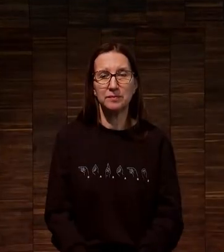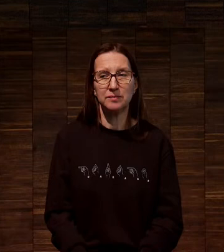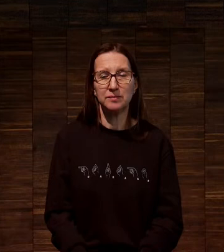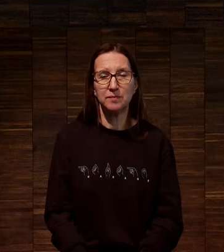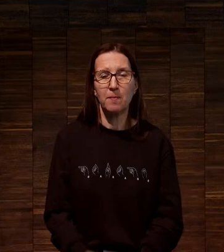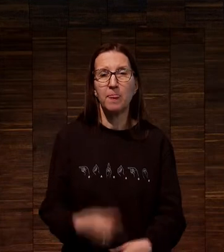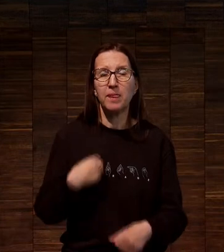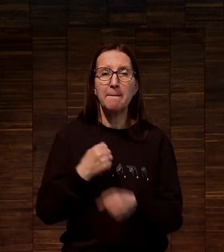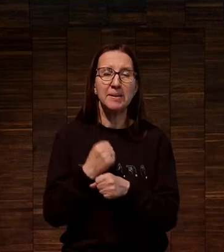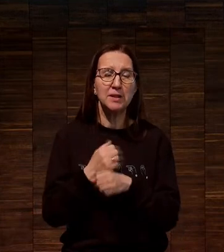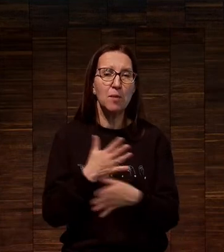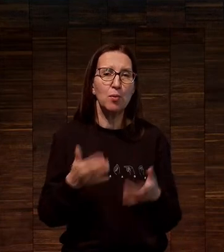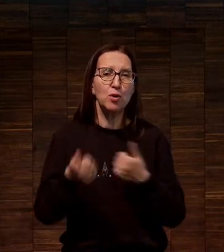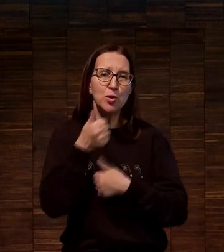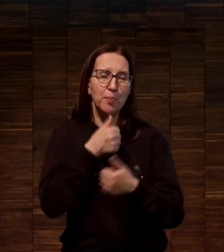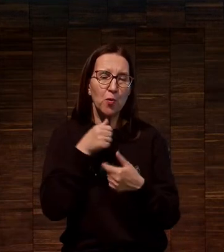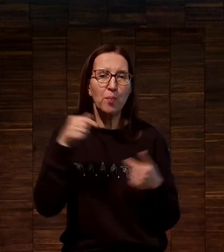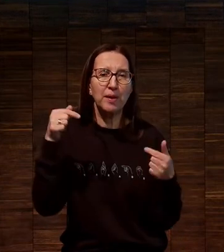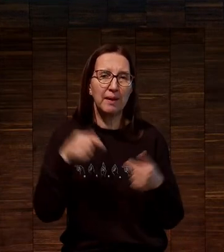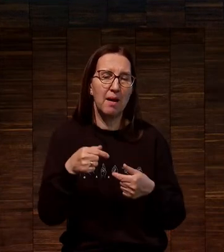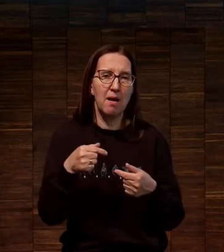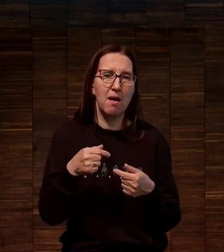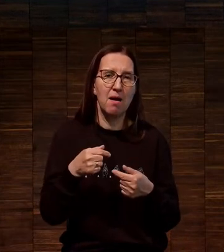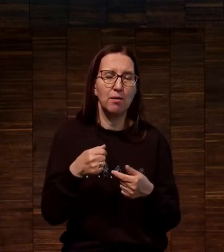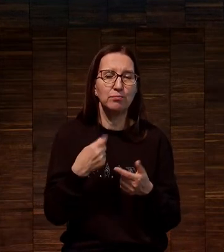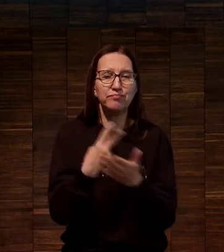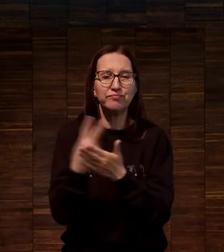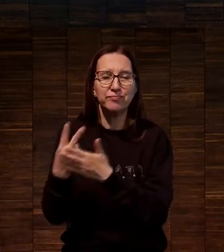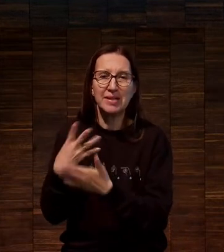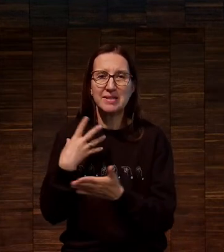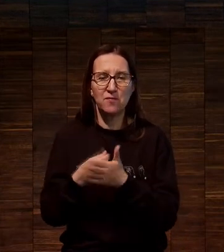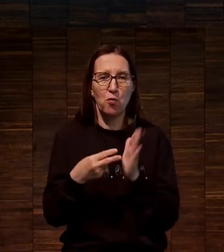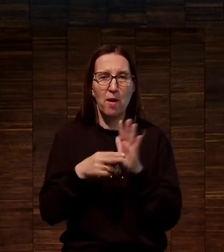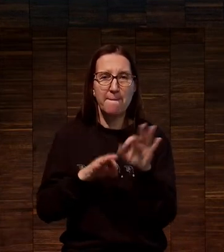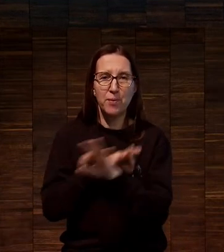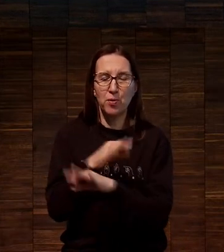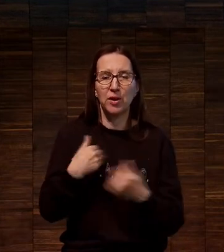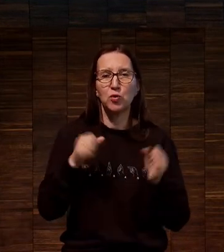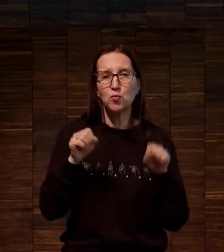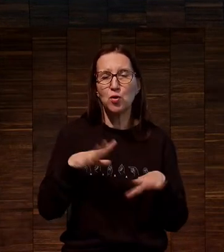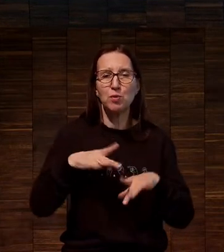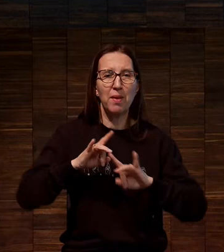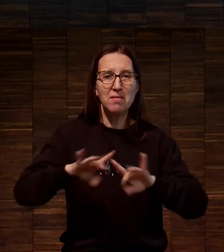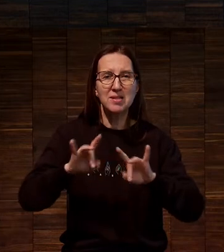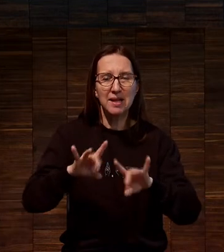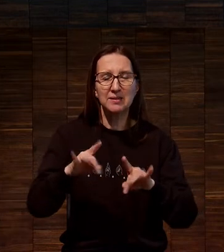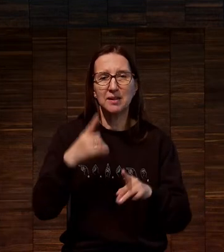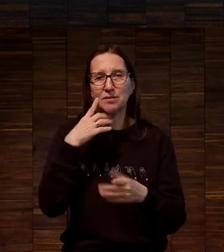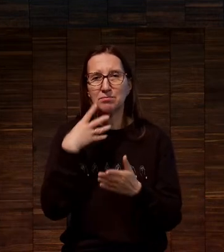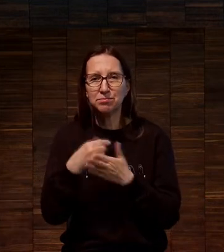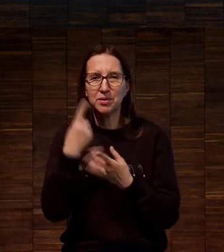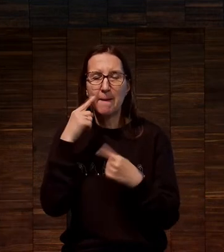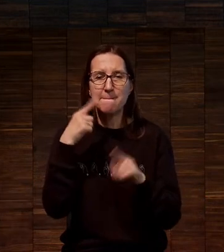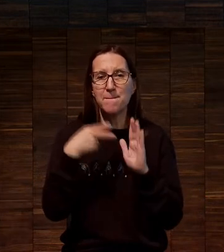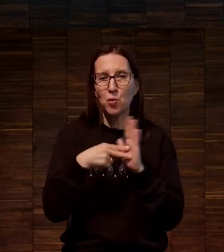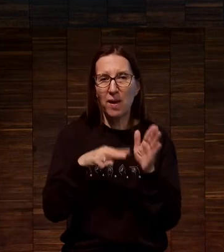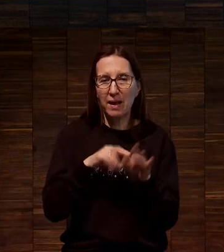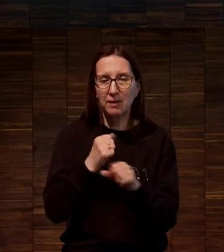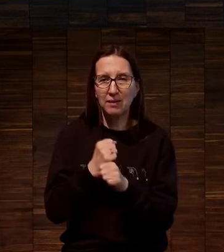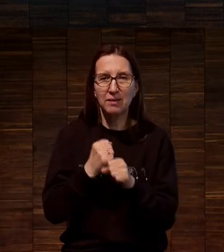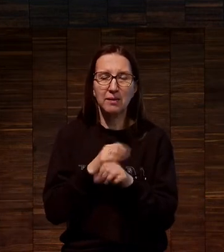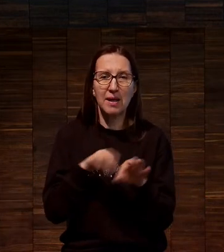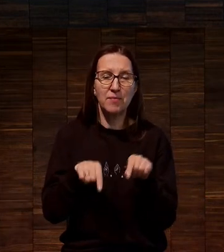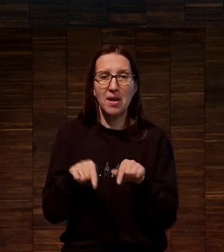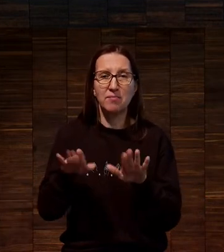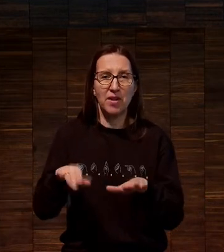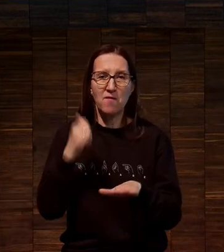Спасибо. Делали больше проб для презентации своих проектов, для рассказа о каких-то проектах, которые они делали не в